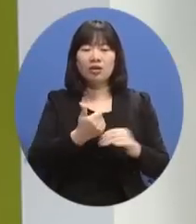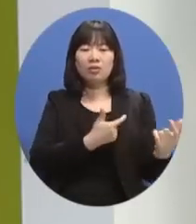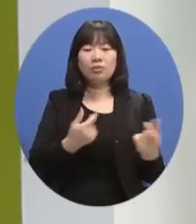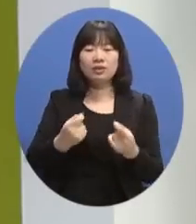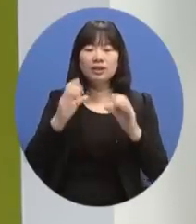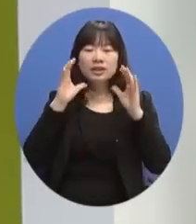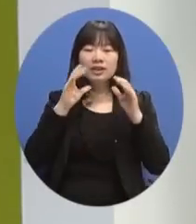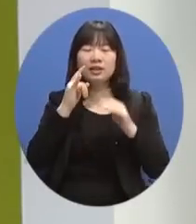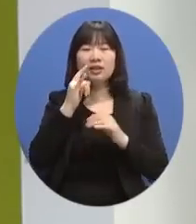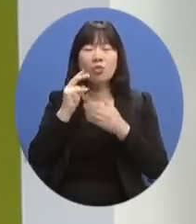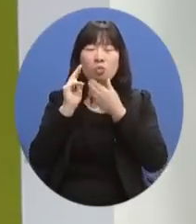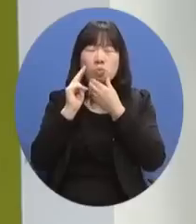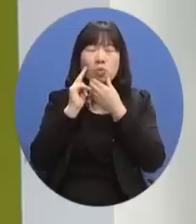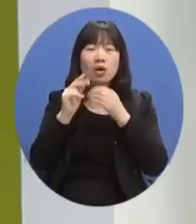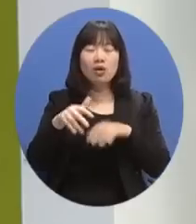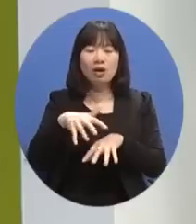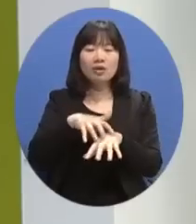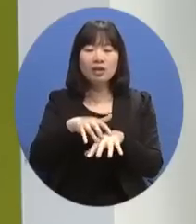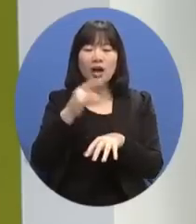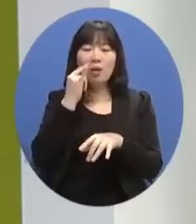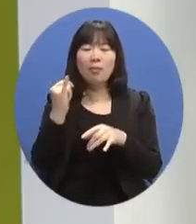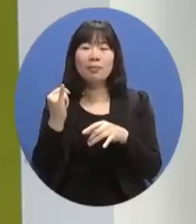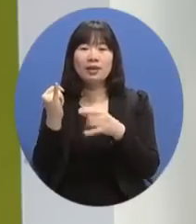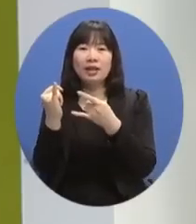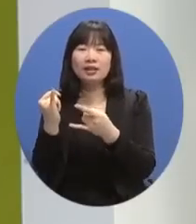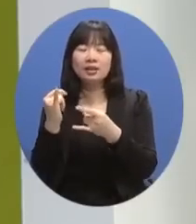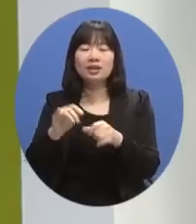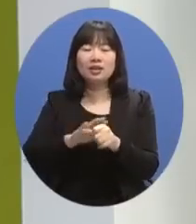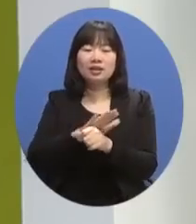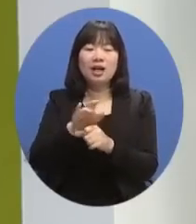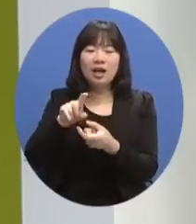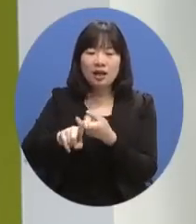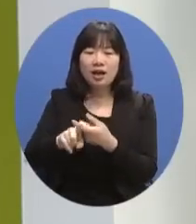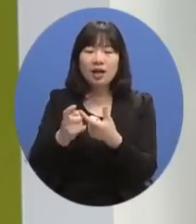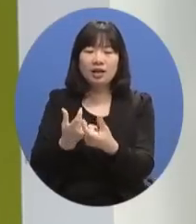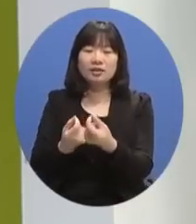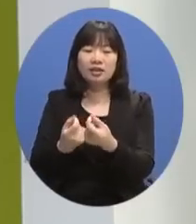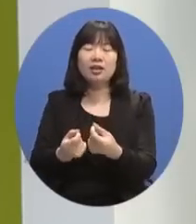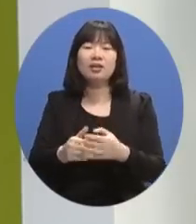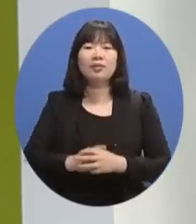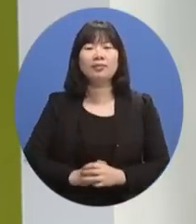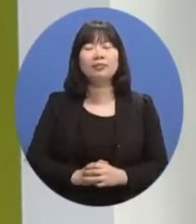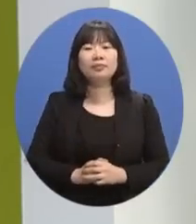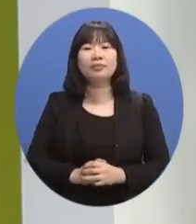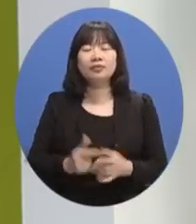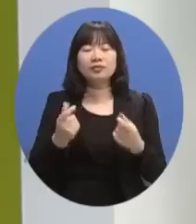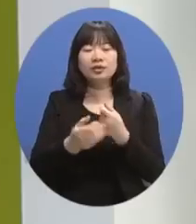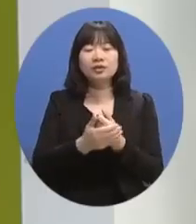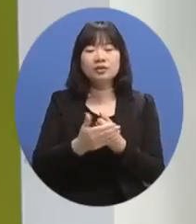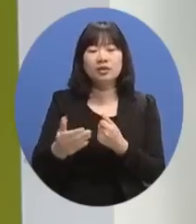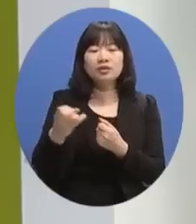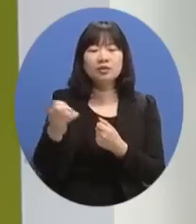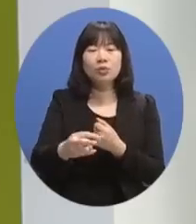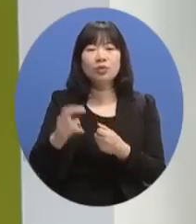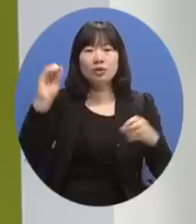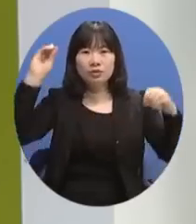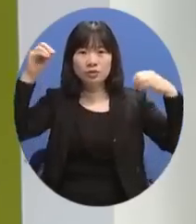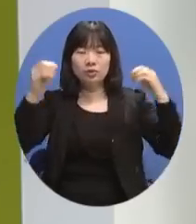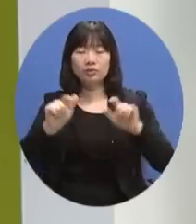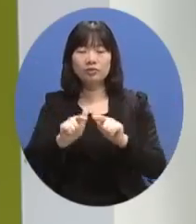모든 새끼 원숭이들이 헝겊 어미에게 애착을 형성을 하게 됐다라는 거죠. 그래서 심지어